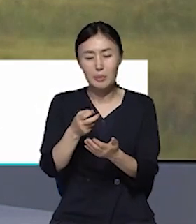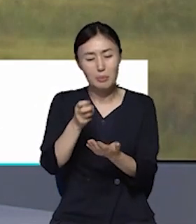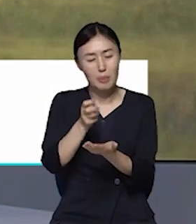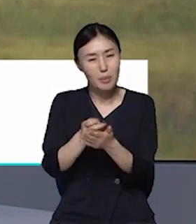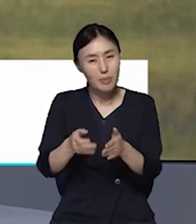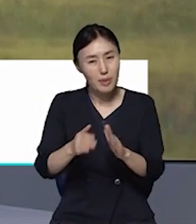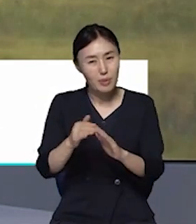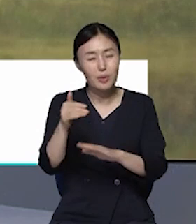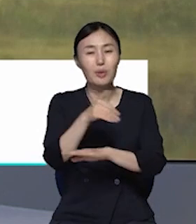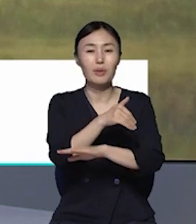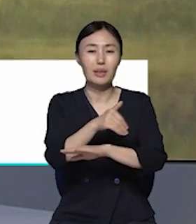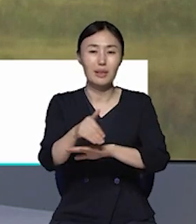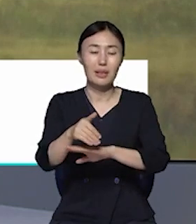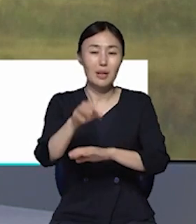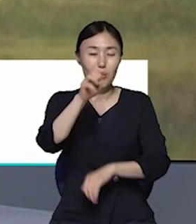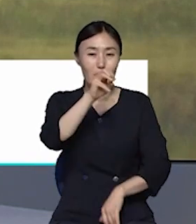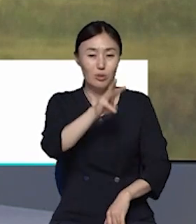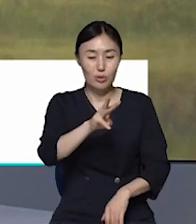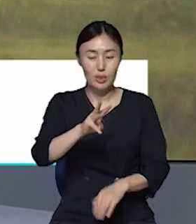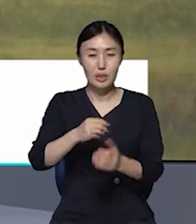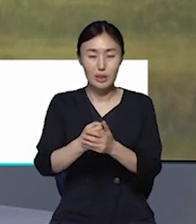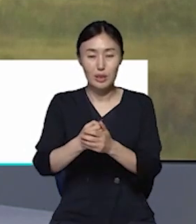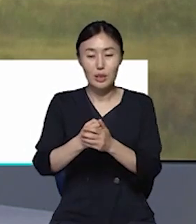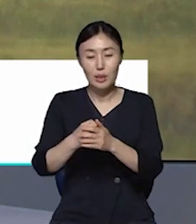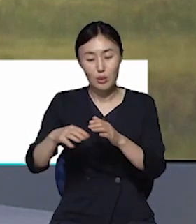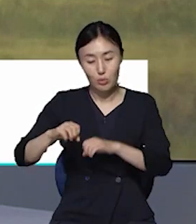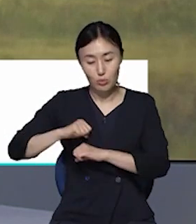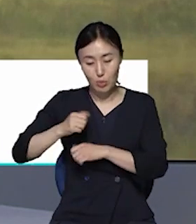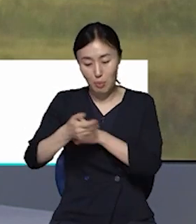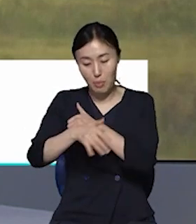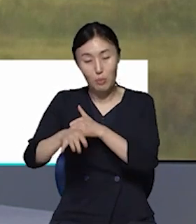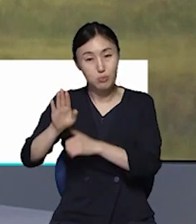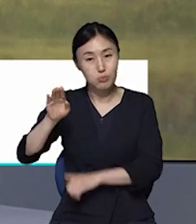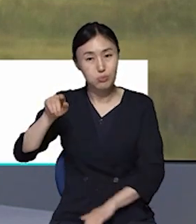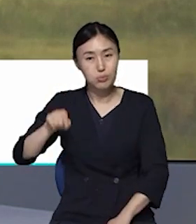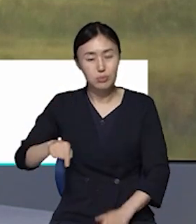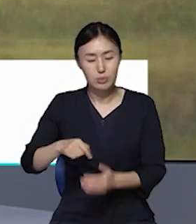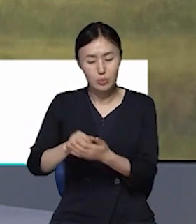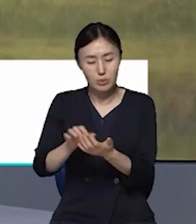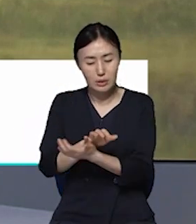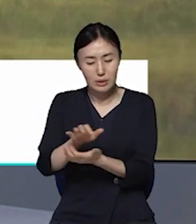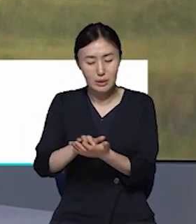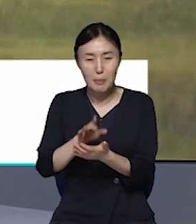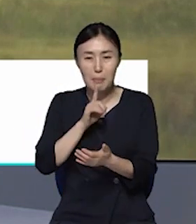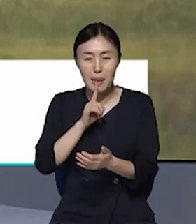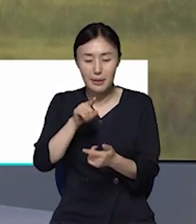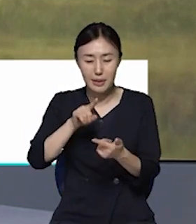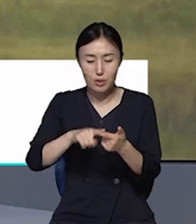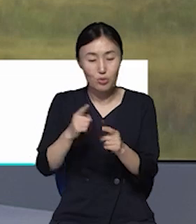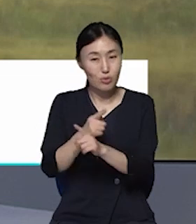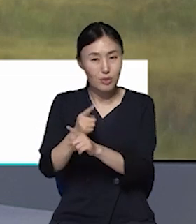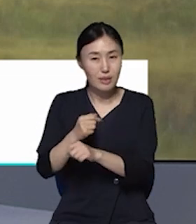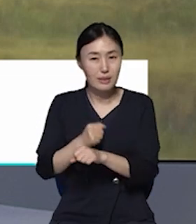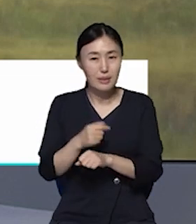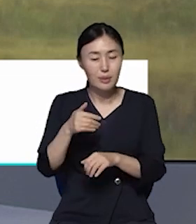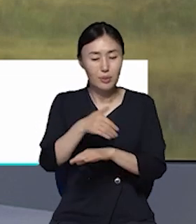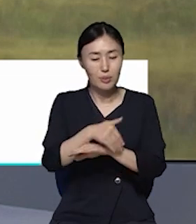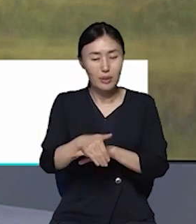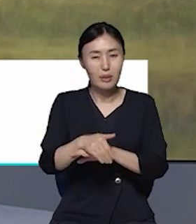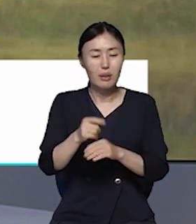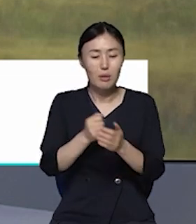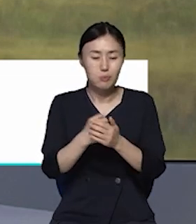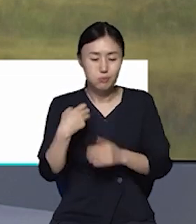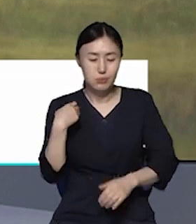예고될 예정입니다. 광주시와 국방부가 논란이 된 문구를 포함해 일부를 수정하기로 합의한 건데 부담은